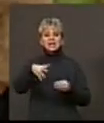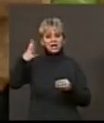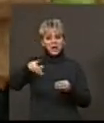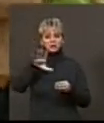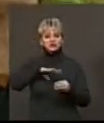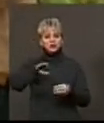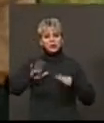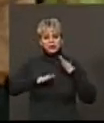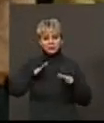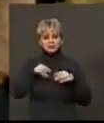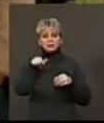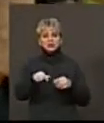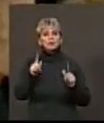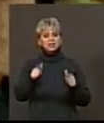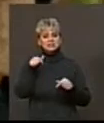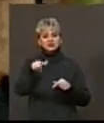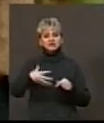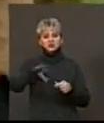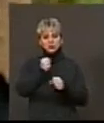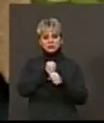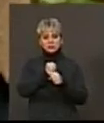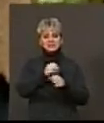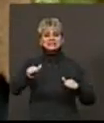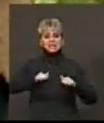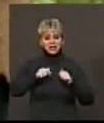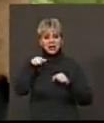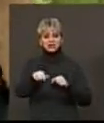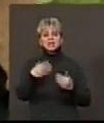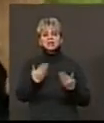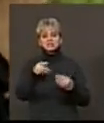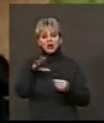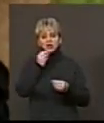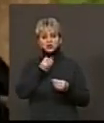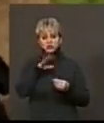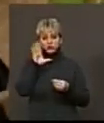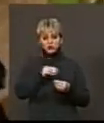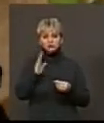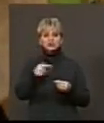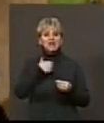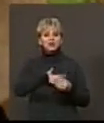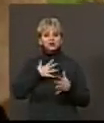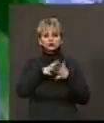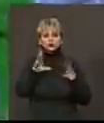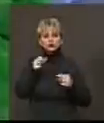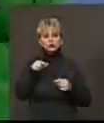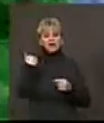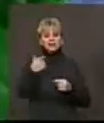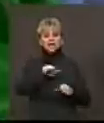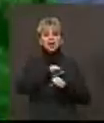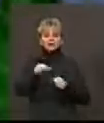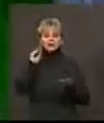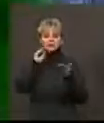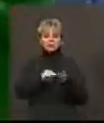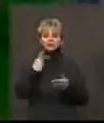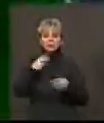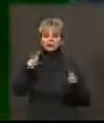все репетировали, по-настоящему все делали, старались. Я думаю, все будет хорошо. Я волнуюсь больше, чем она. Победители определят